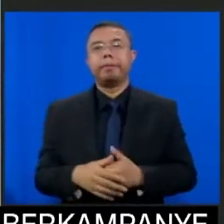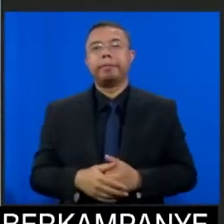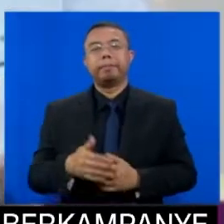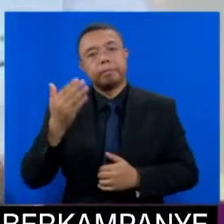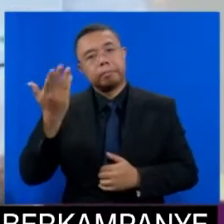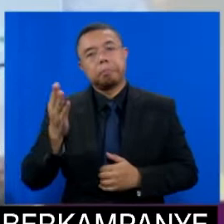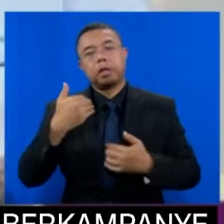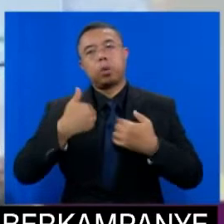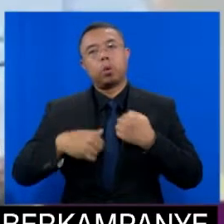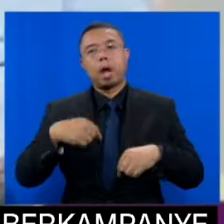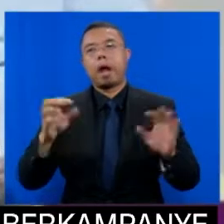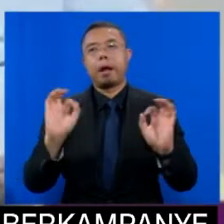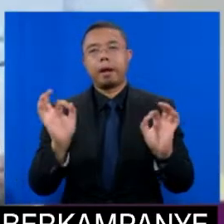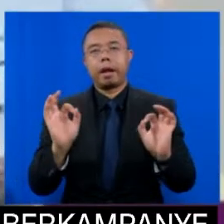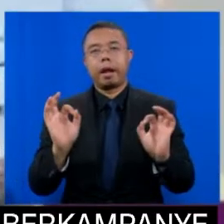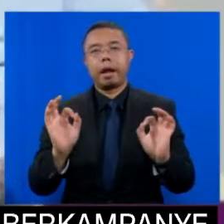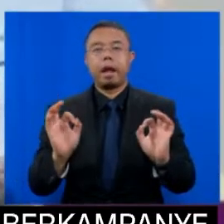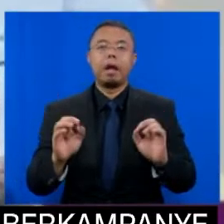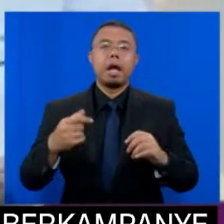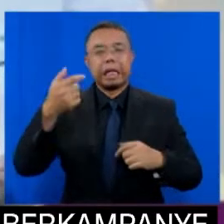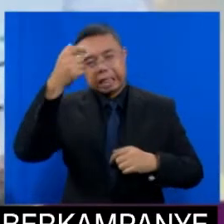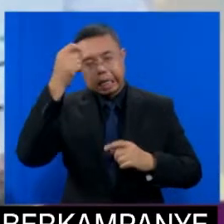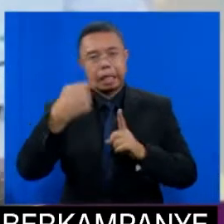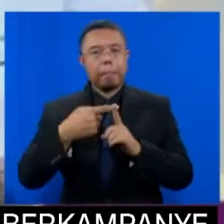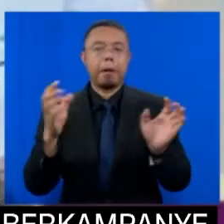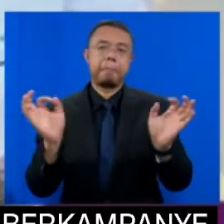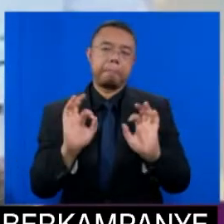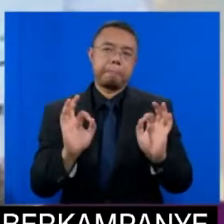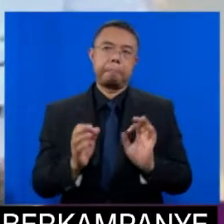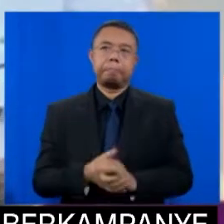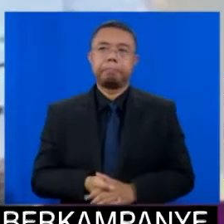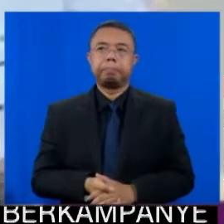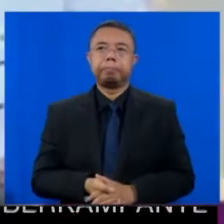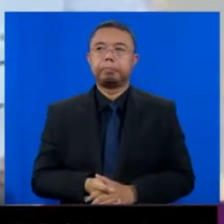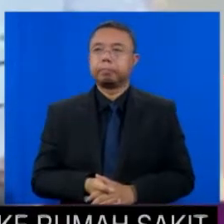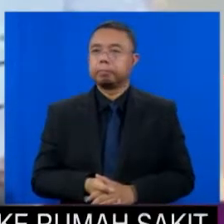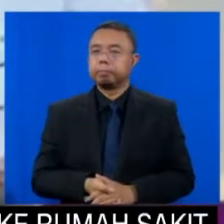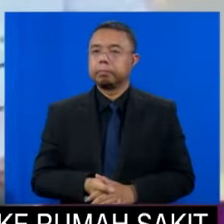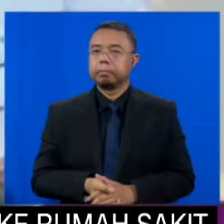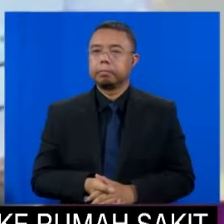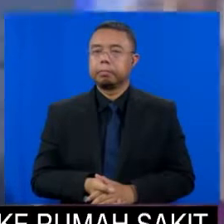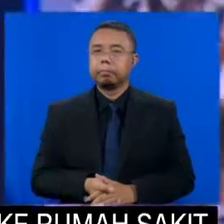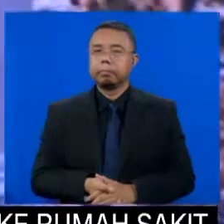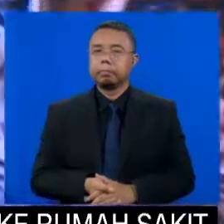tidak mengalami kondisi komplikasi usai tindakan ekstraksi atau pengangkatan.